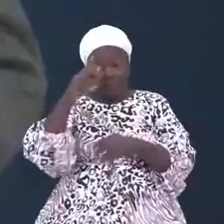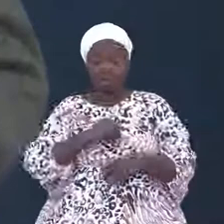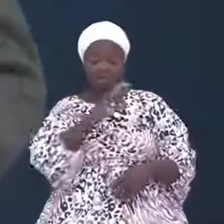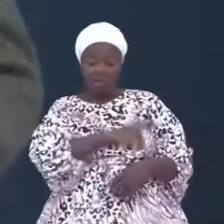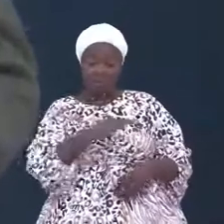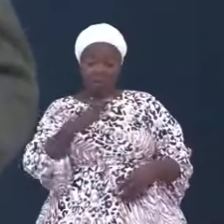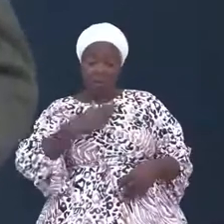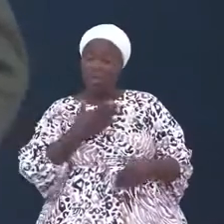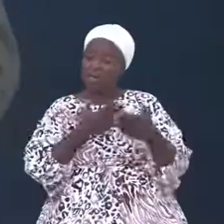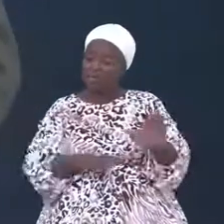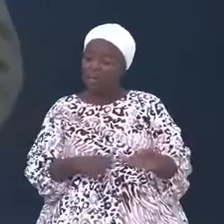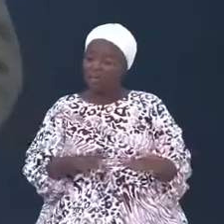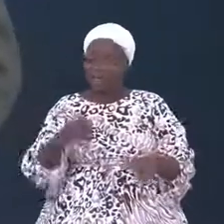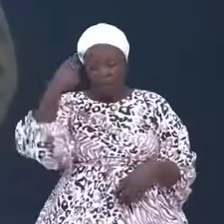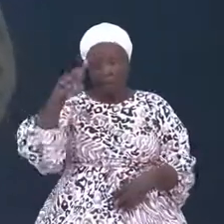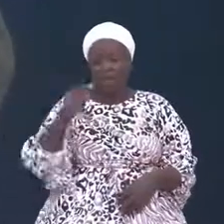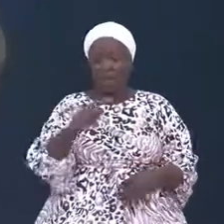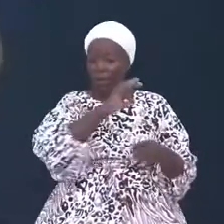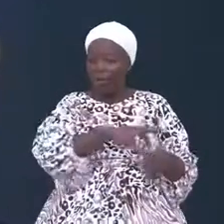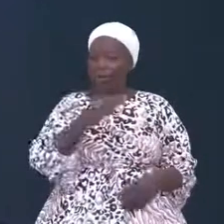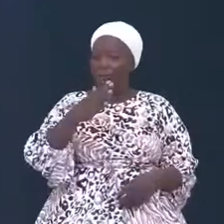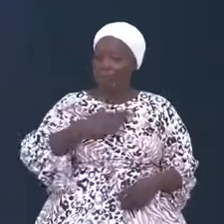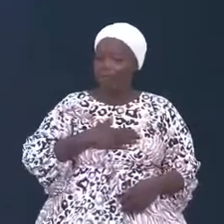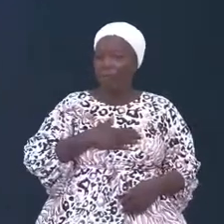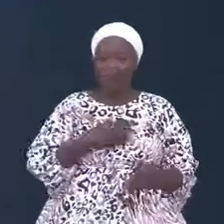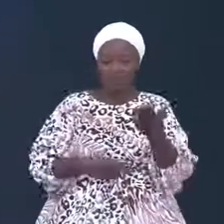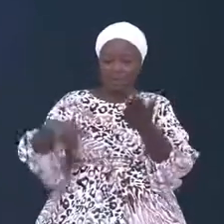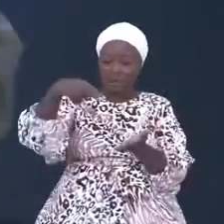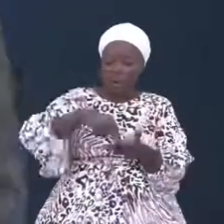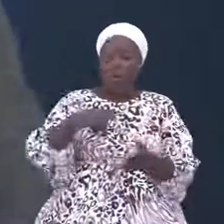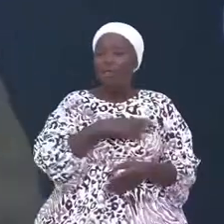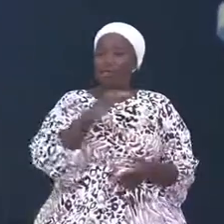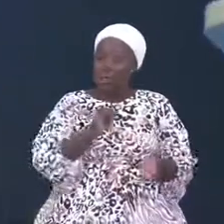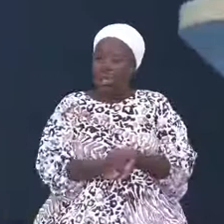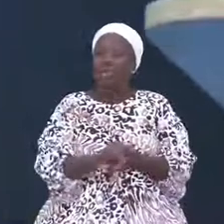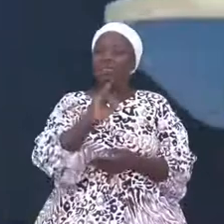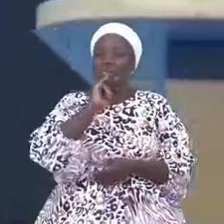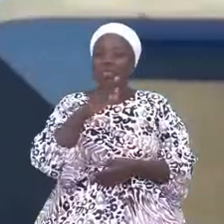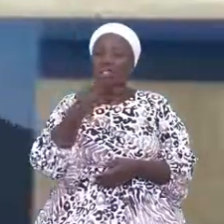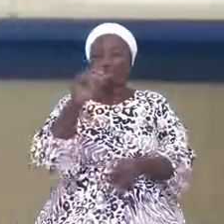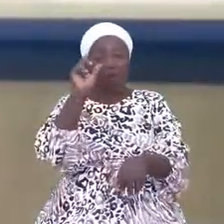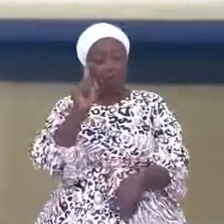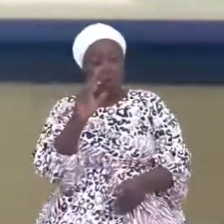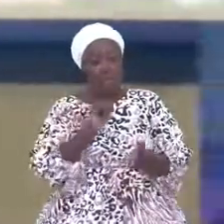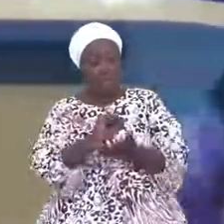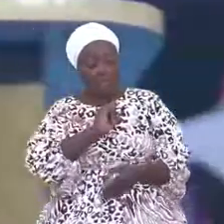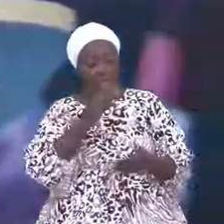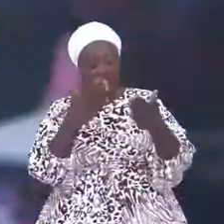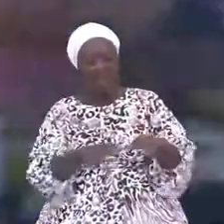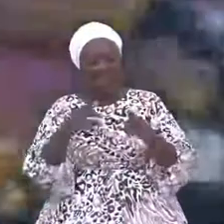pour qui je suis mort. Et il demande les profits de ma mort. Il demande les profits de ma